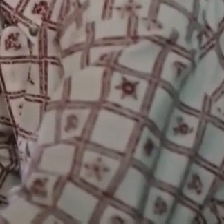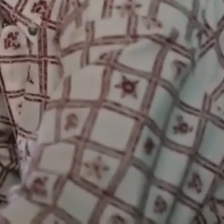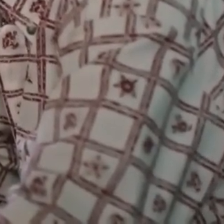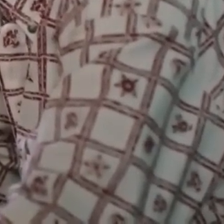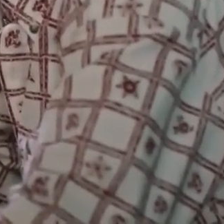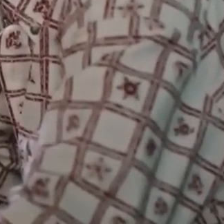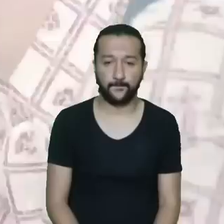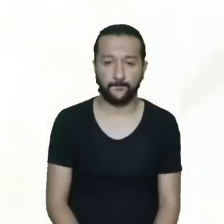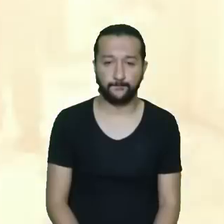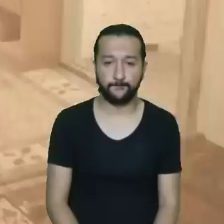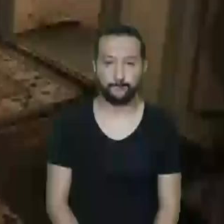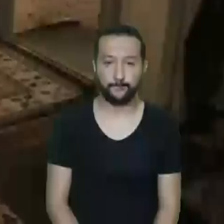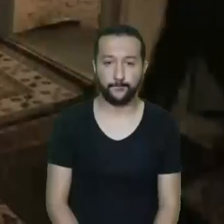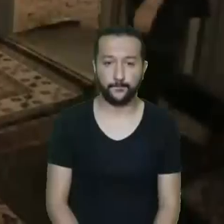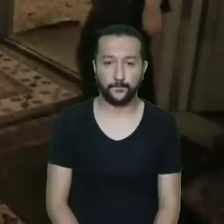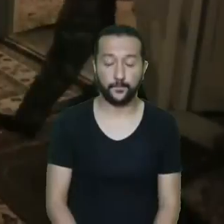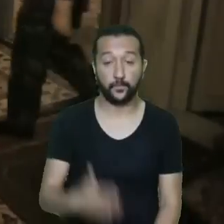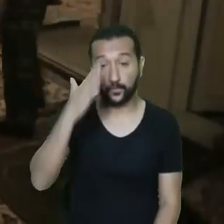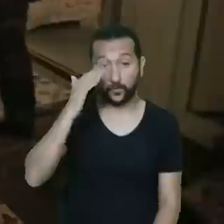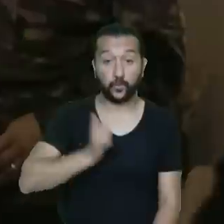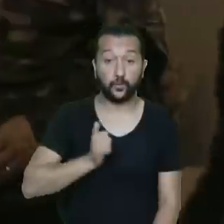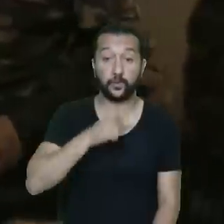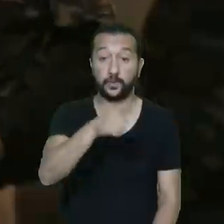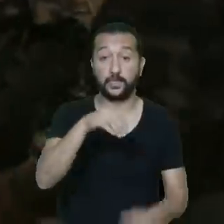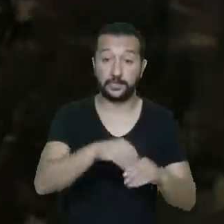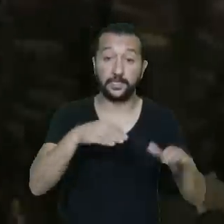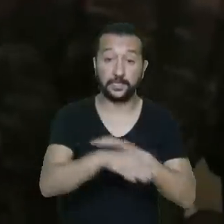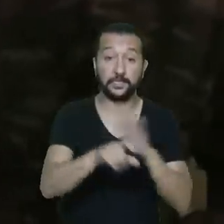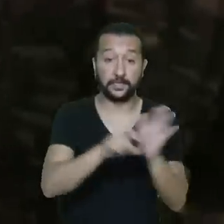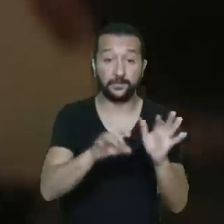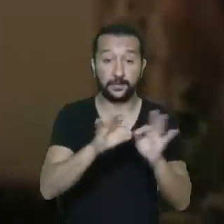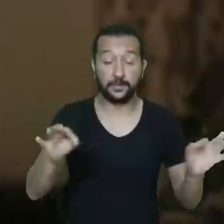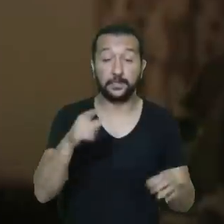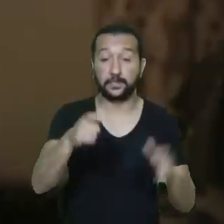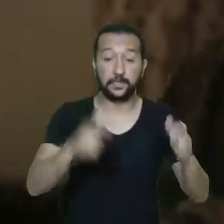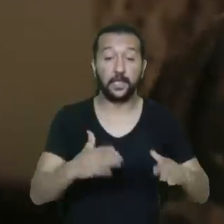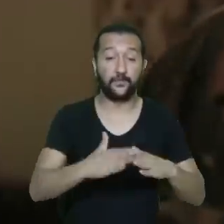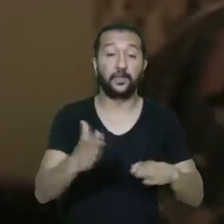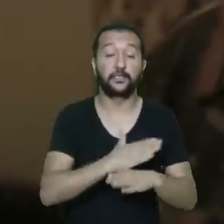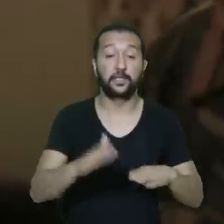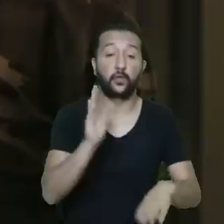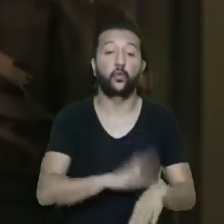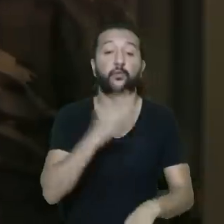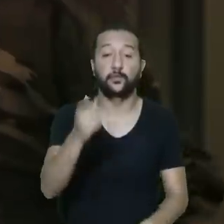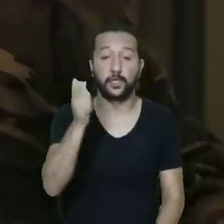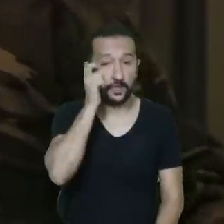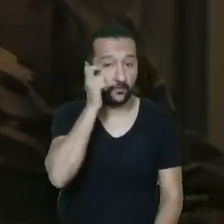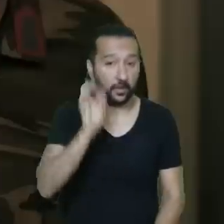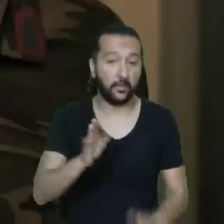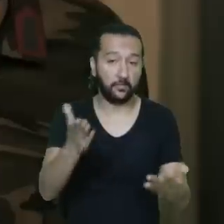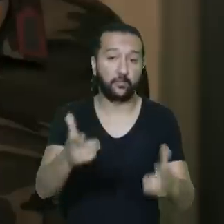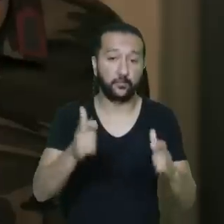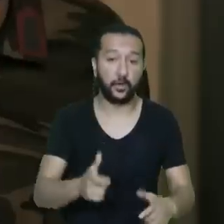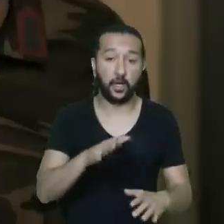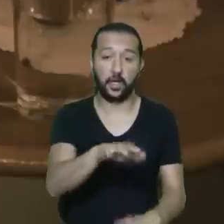ümitsiz bakıyor. Anımsadı. Komutanım, içeri giren kimliği belirsiz şahıslar evdeki eşyalara hiç dokunmamışlar. Cep telefonu da burada